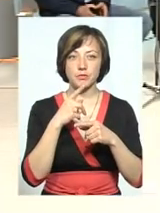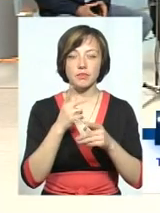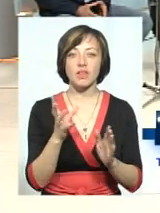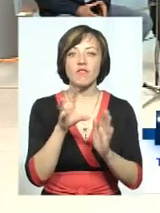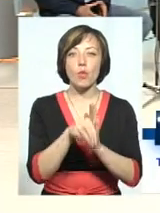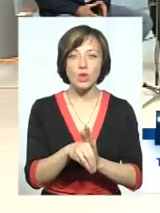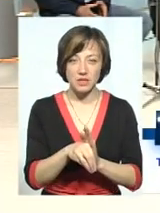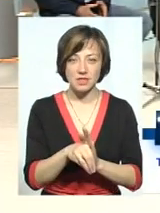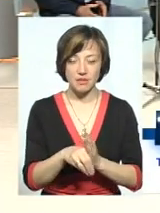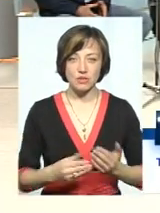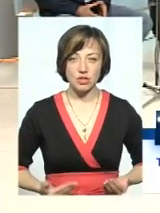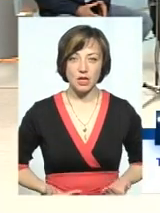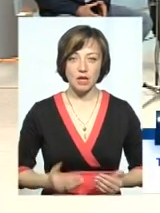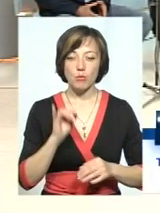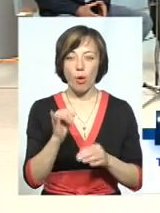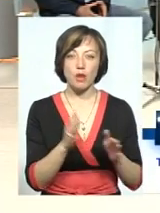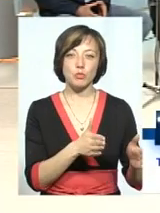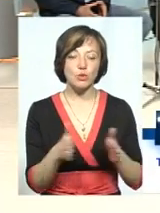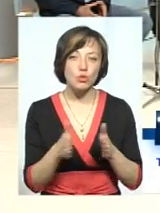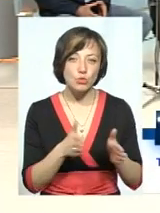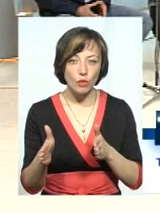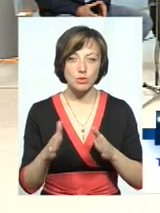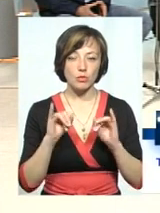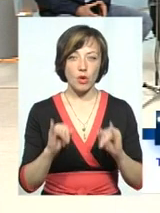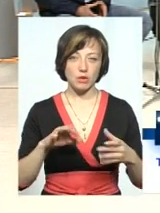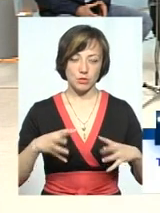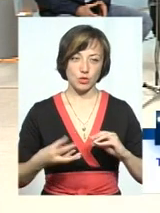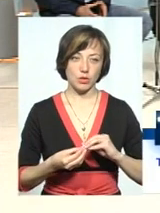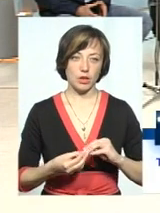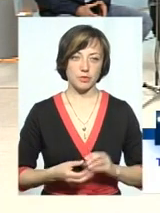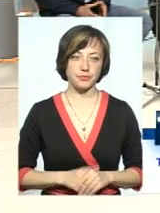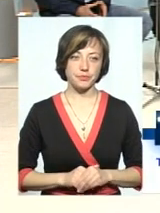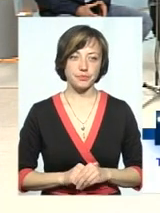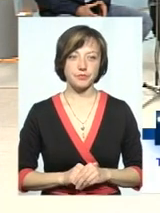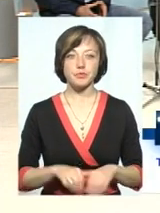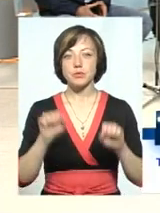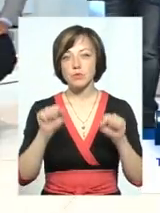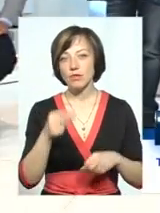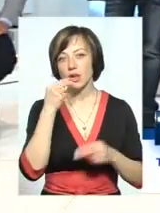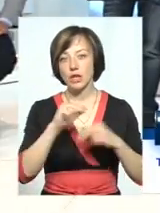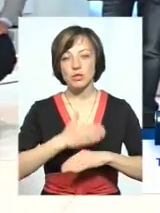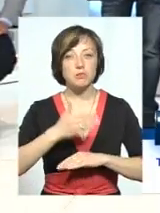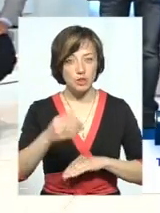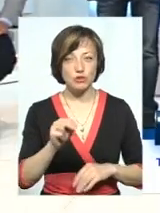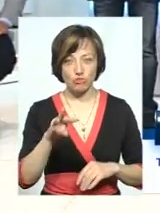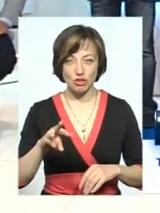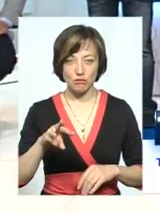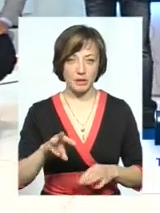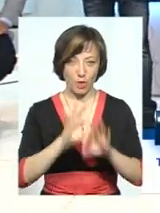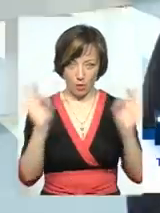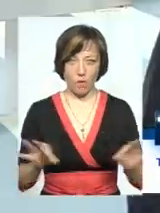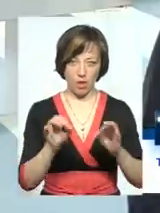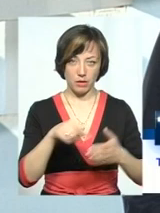вводяться в життя з поганою підготовкою, з поганим результатом. Але, можливо, краще пізніше, ніж взагалі